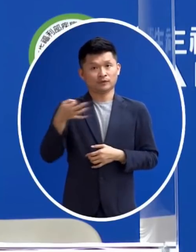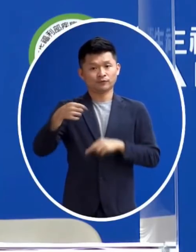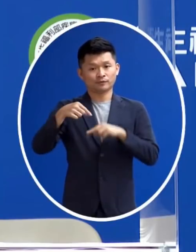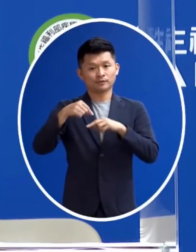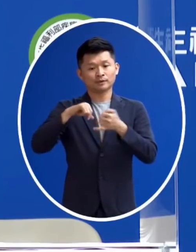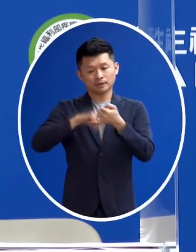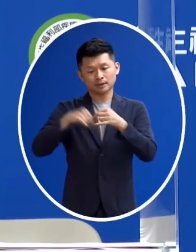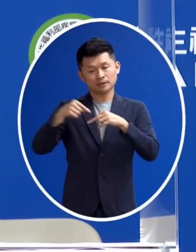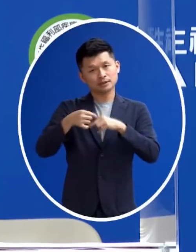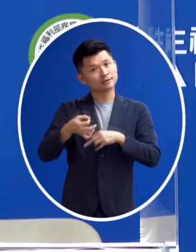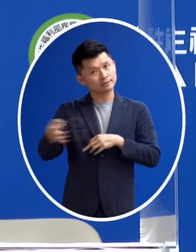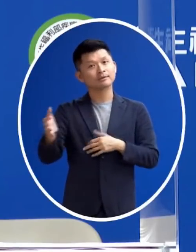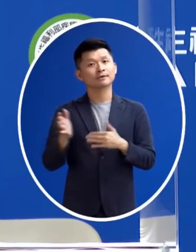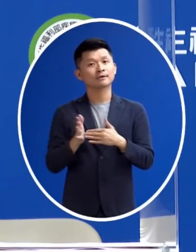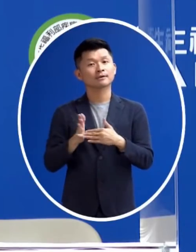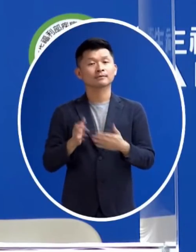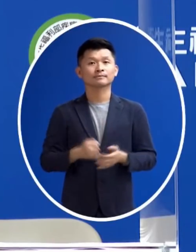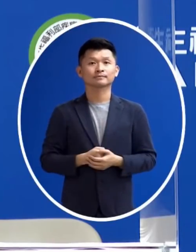金，